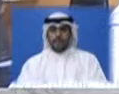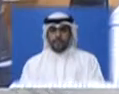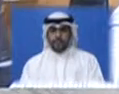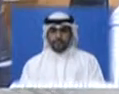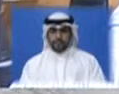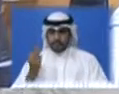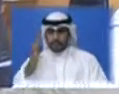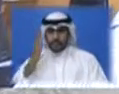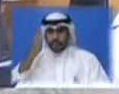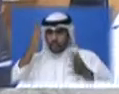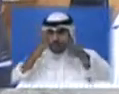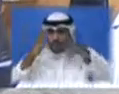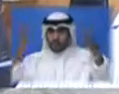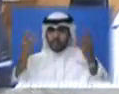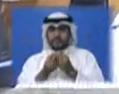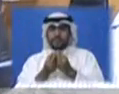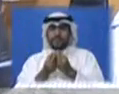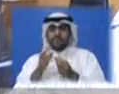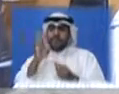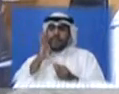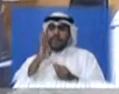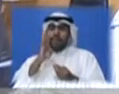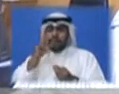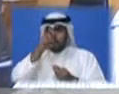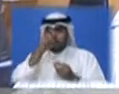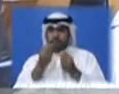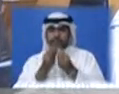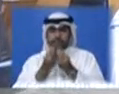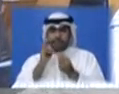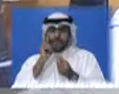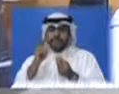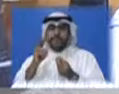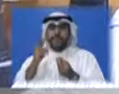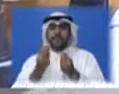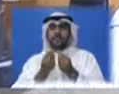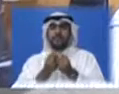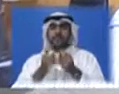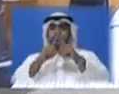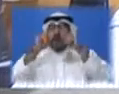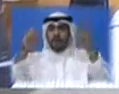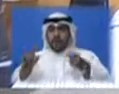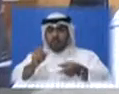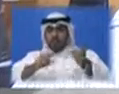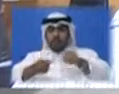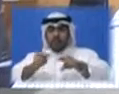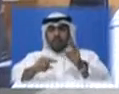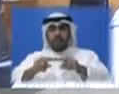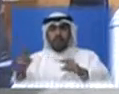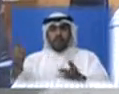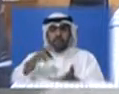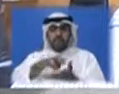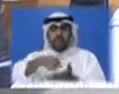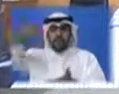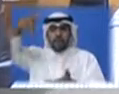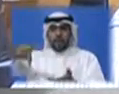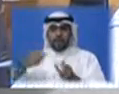في البحث العلمي أكثر من 47 سنة، وعندنا مختبرات على 6 مراكز حول الكويت، فأعتقد